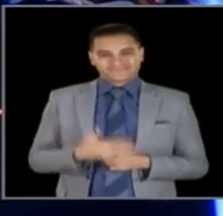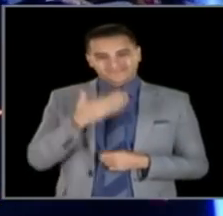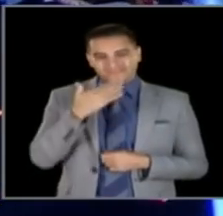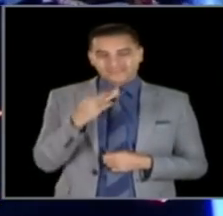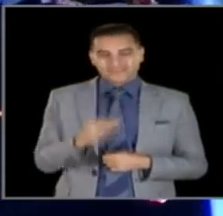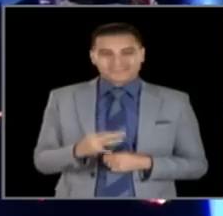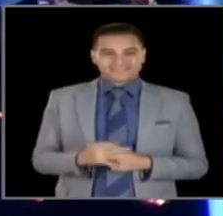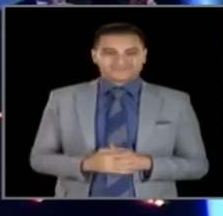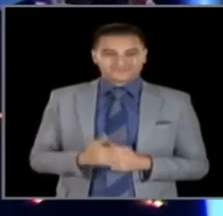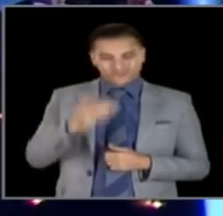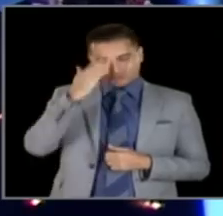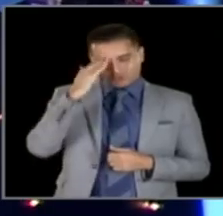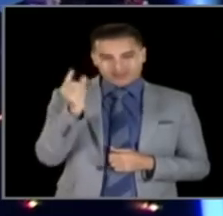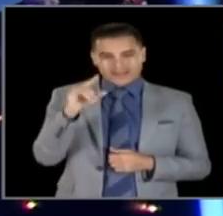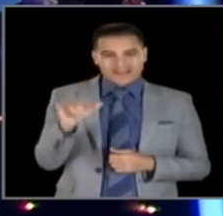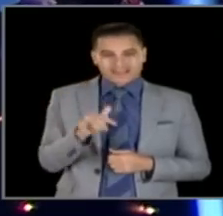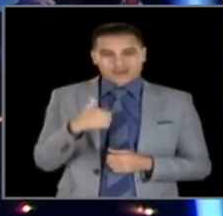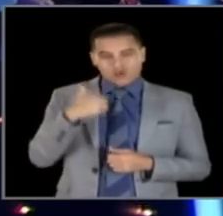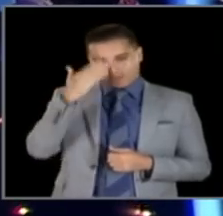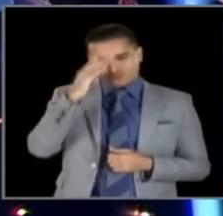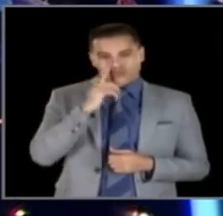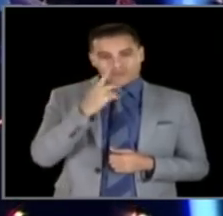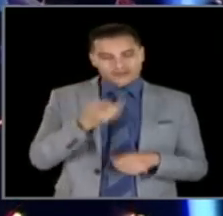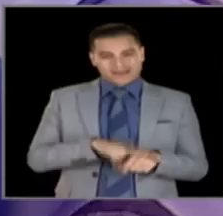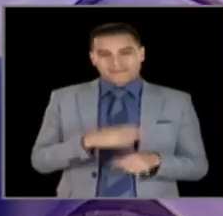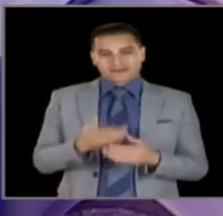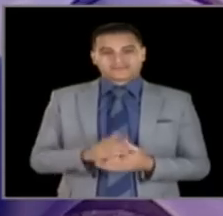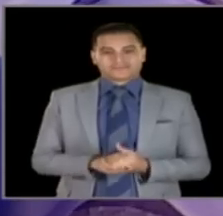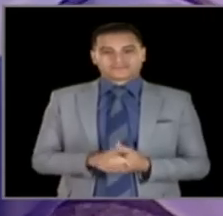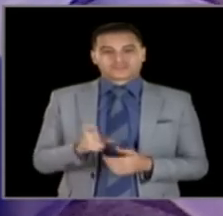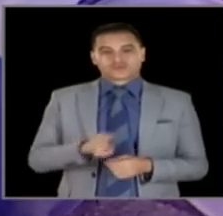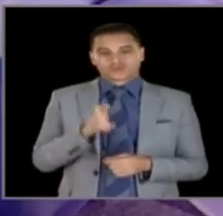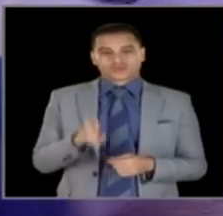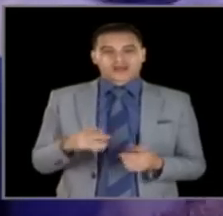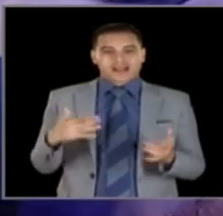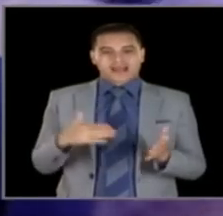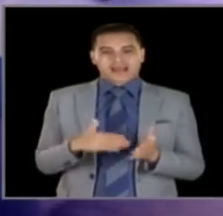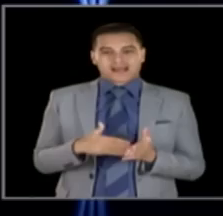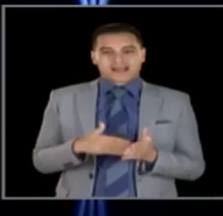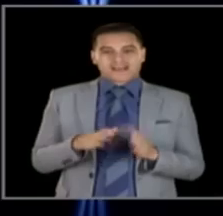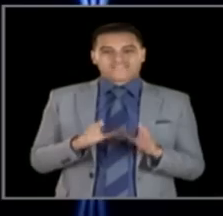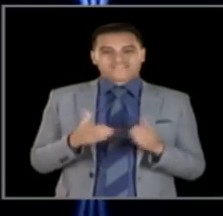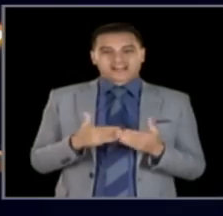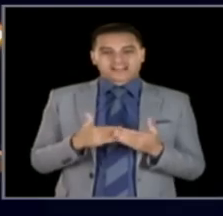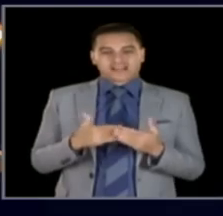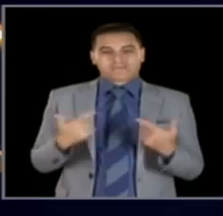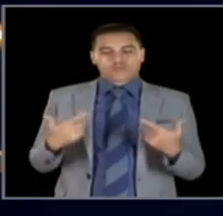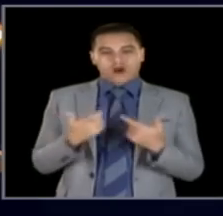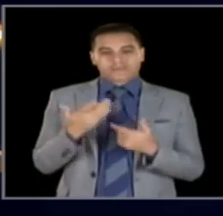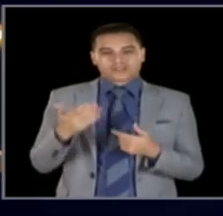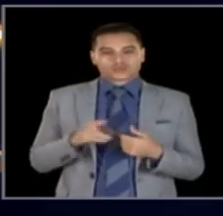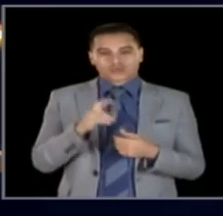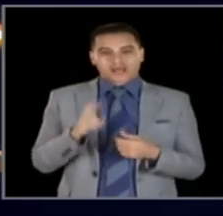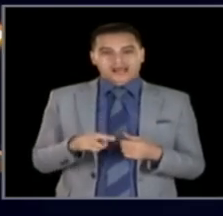حاجة جميلة جدا. اشكرك يا ندى وبشكر مامتك كمان. السؤال الأخير لفريق فايترز، سؤال